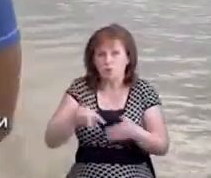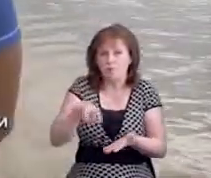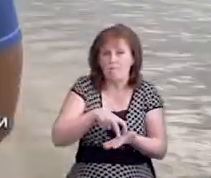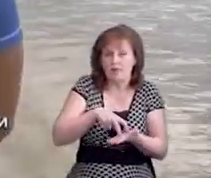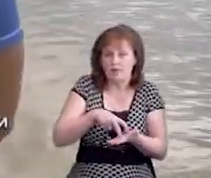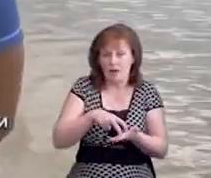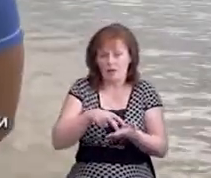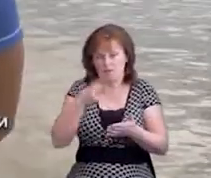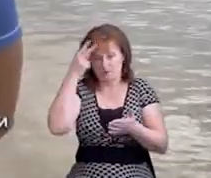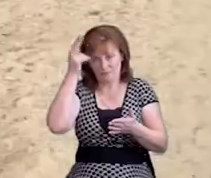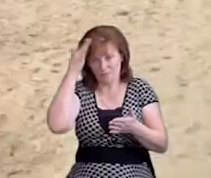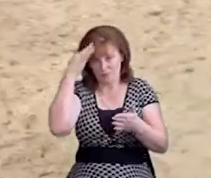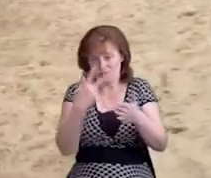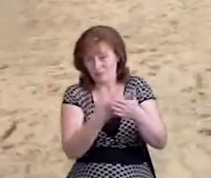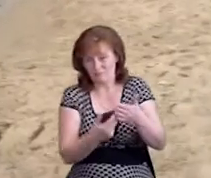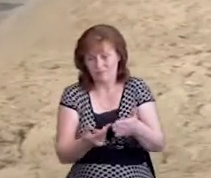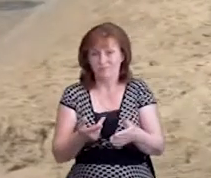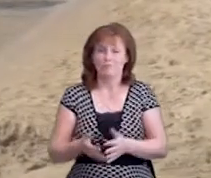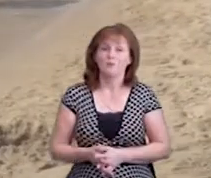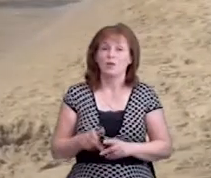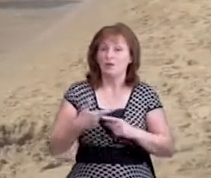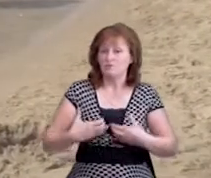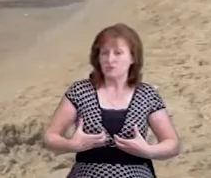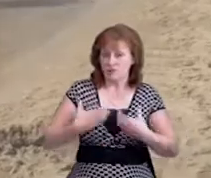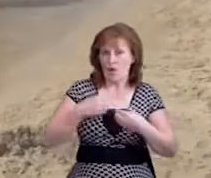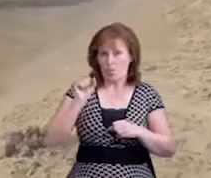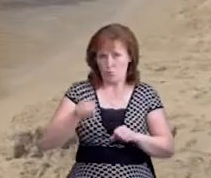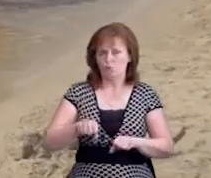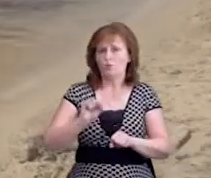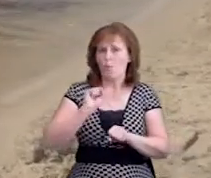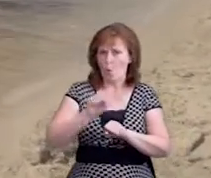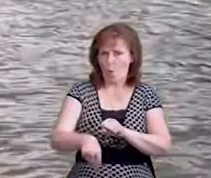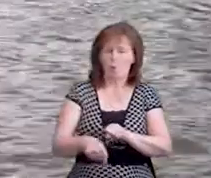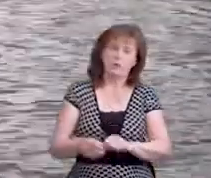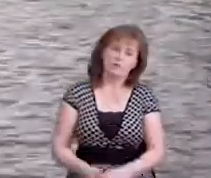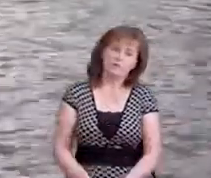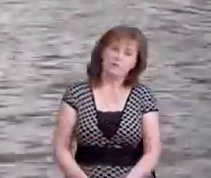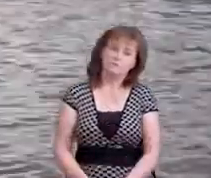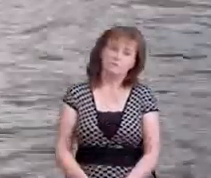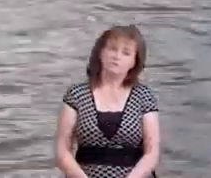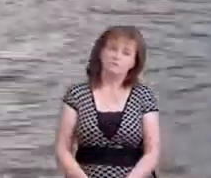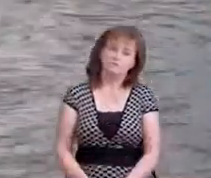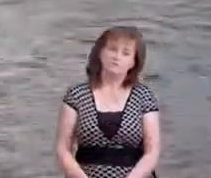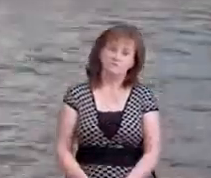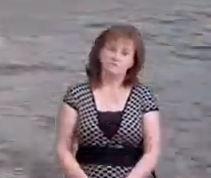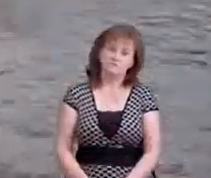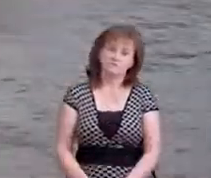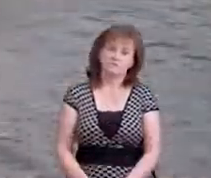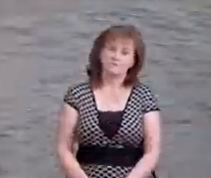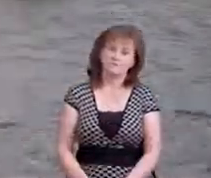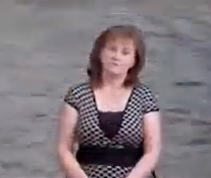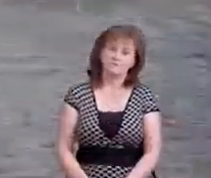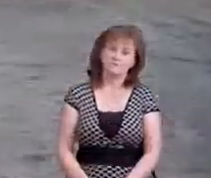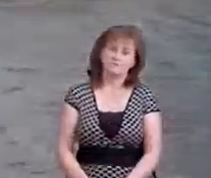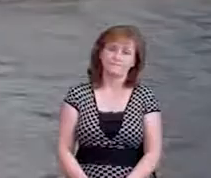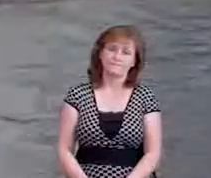Тобто це реально страх. Страх можна побороти і навчитися плавати у будь-якому віці, каже Дмитро Ковтун. Наталія Гоман, Дмитро Фальчевський.